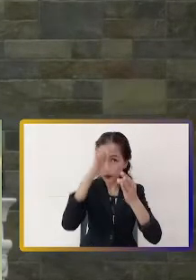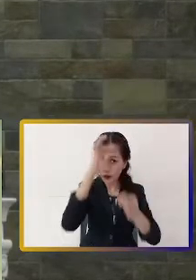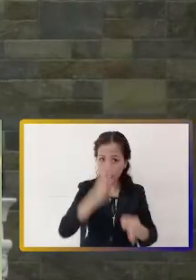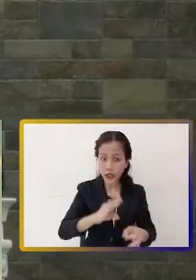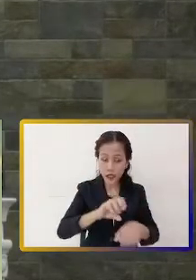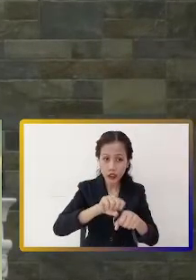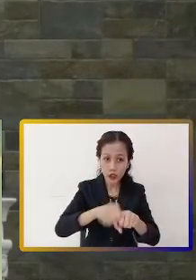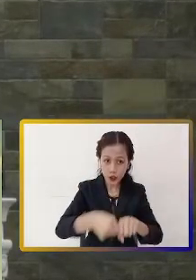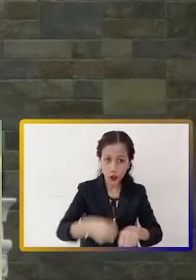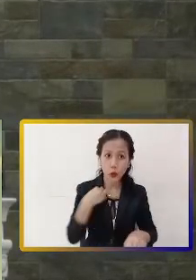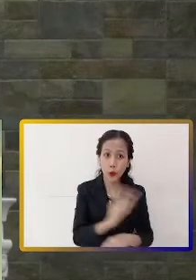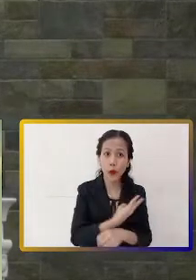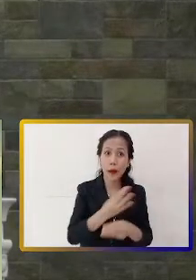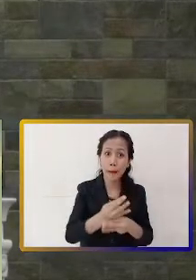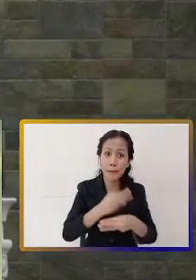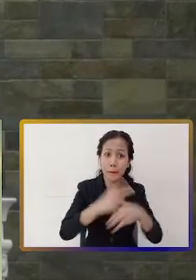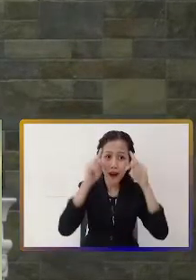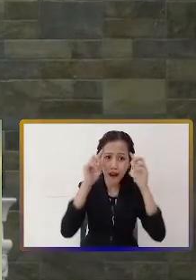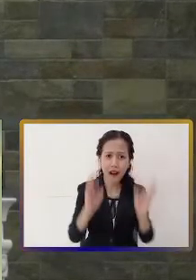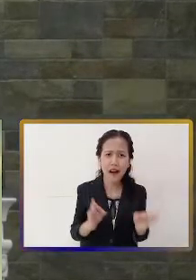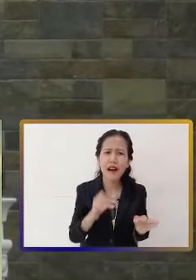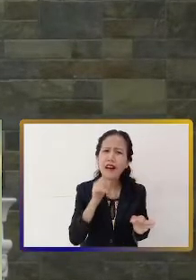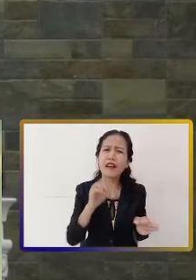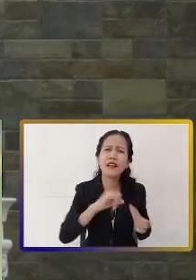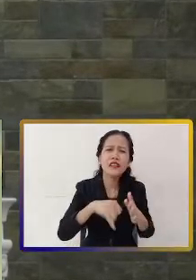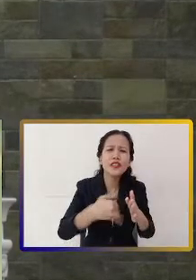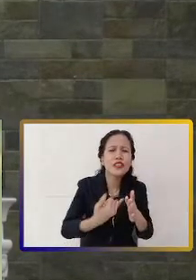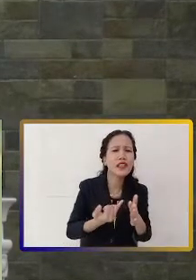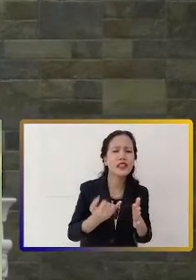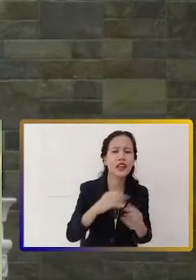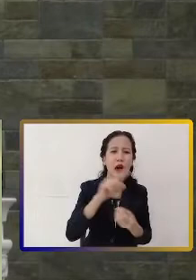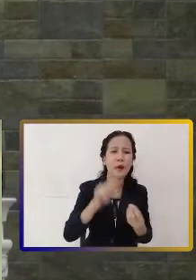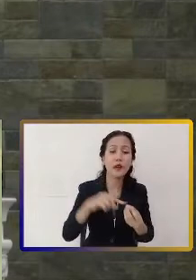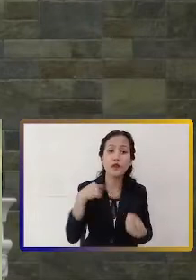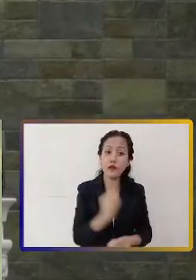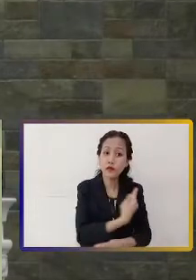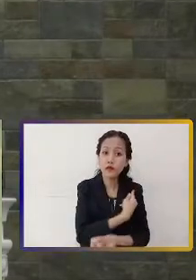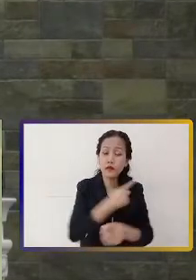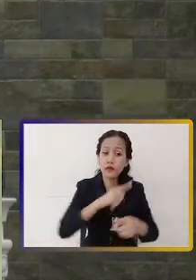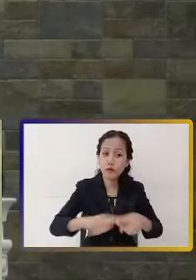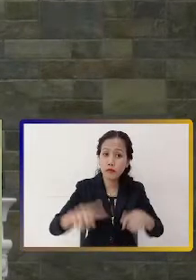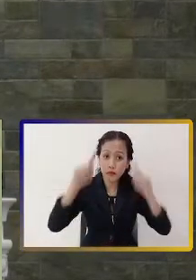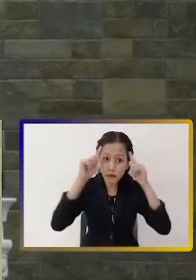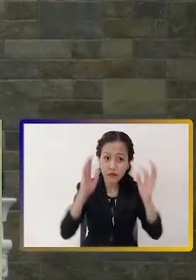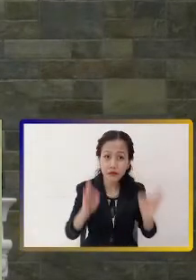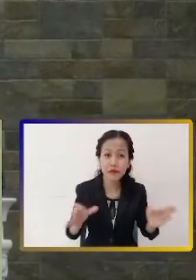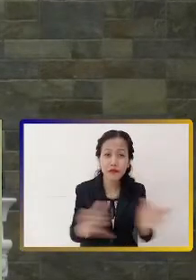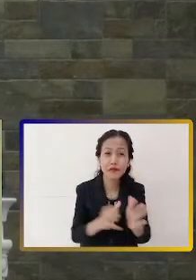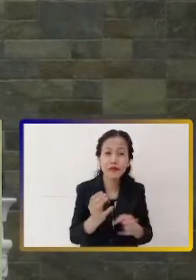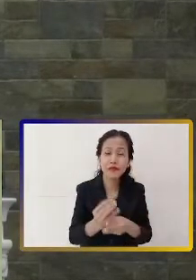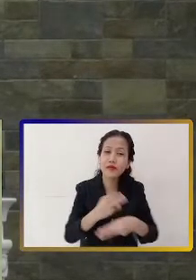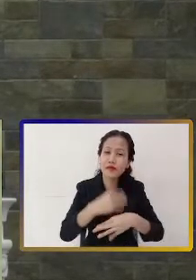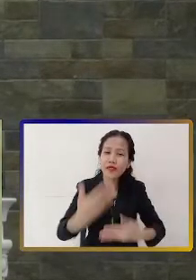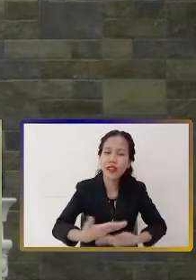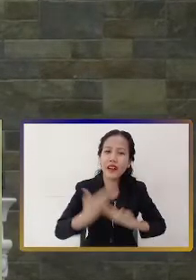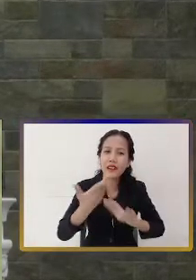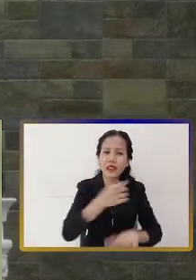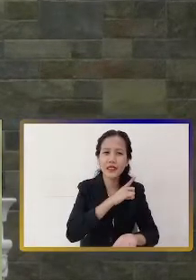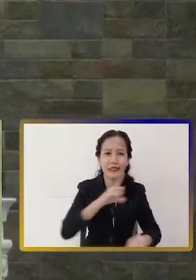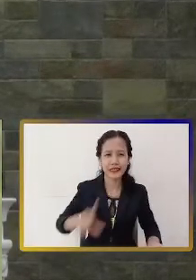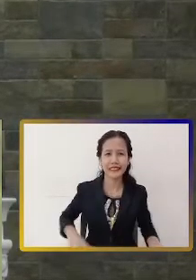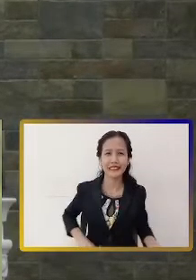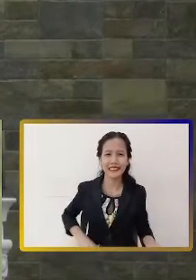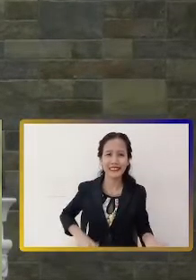makagawa tayo ng decision. It's not just about us, but a decision that pleases the Lord. A decision